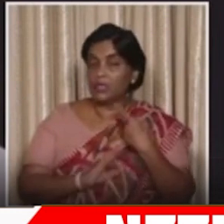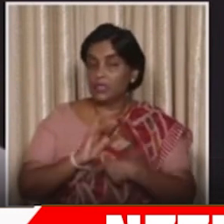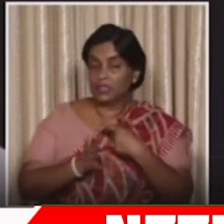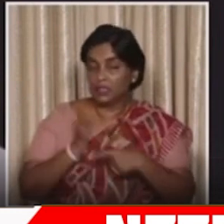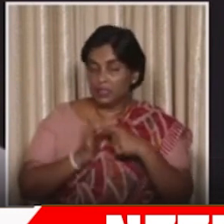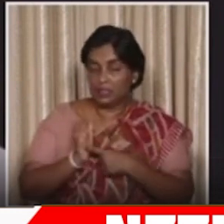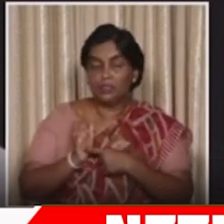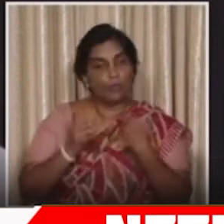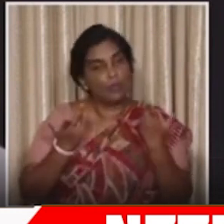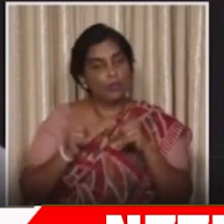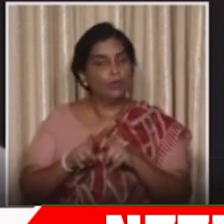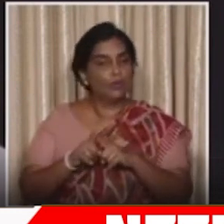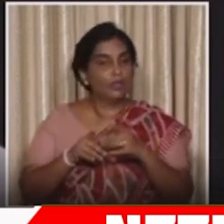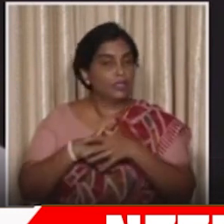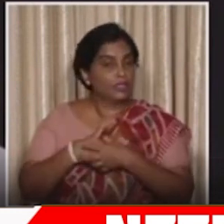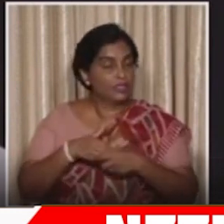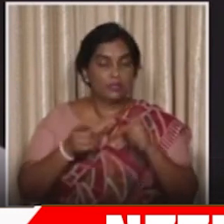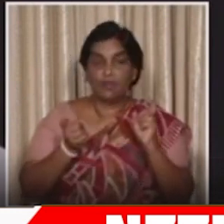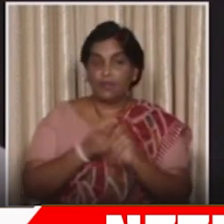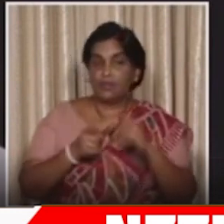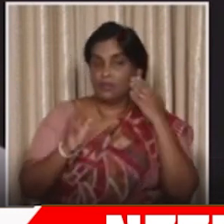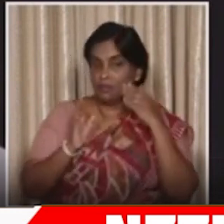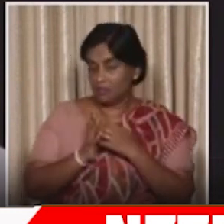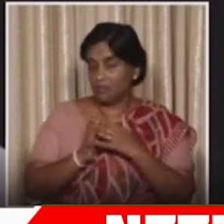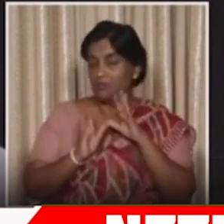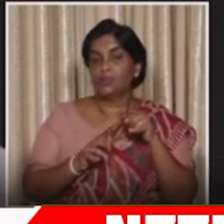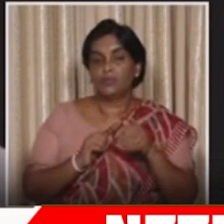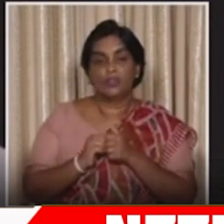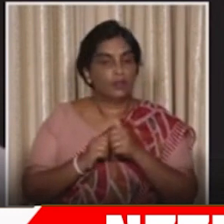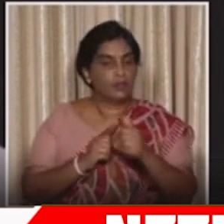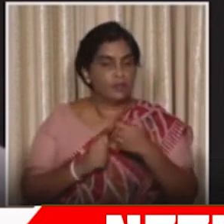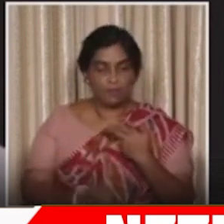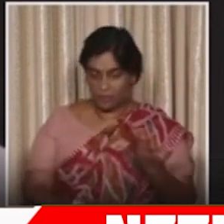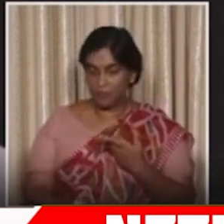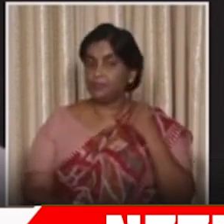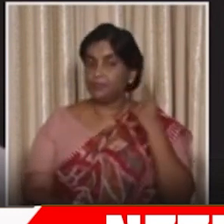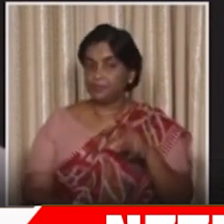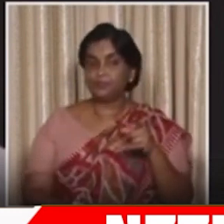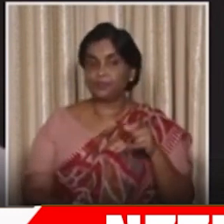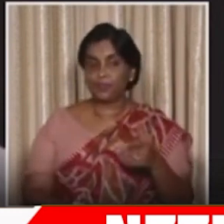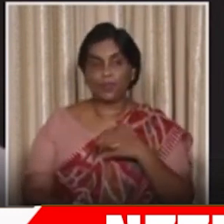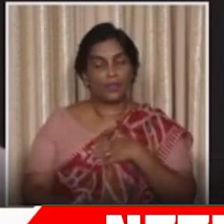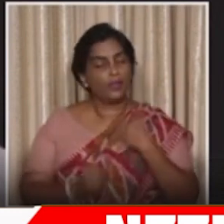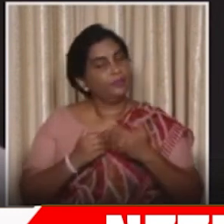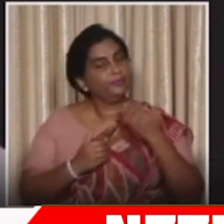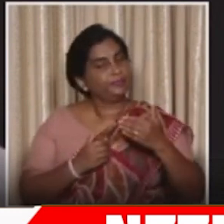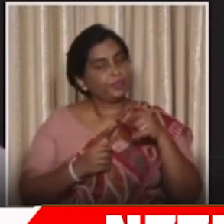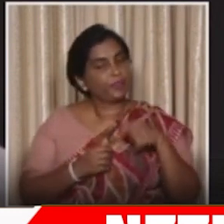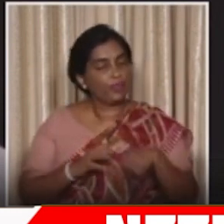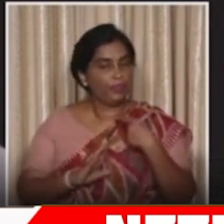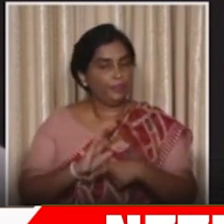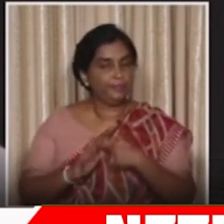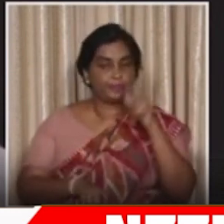දේශපාලනික මතිමතාන්තර හෝ වෙනත් ජාතිවාදී මතිමතාන්තර හිතට අරගෙන මේ කටයුත්ත අපිට කරන්න බෑ. එතකොට අපි දීර්ඝ කාලයක් තිස්සේ මේ